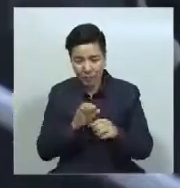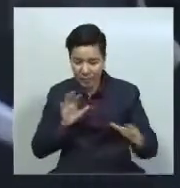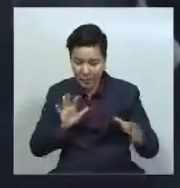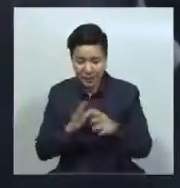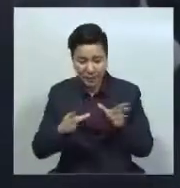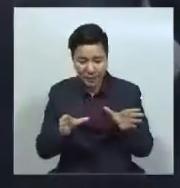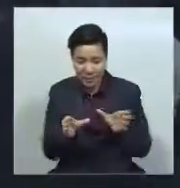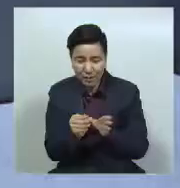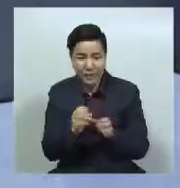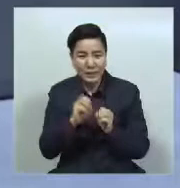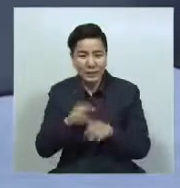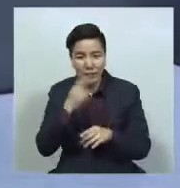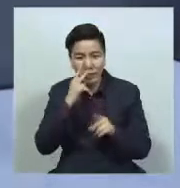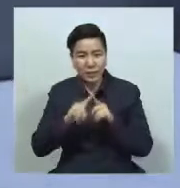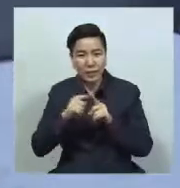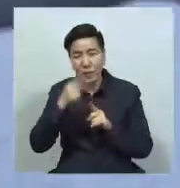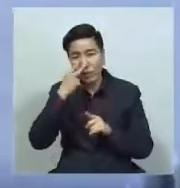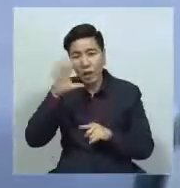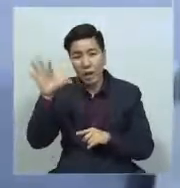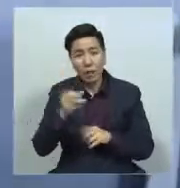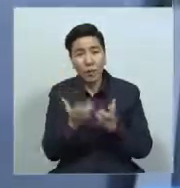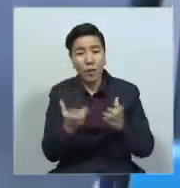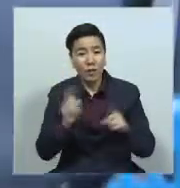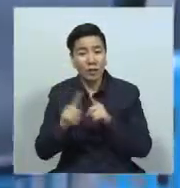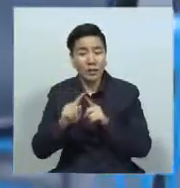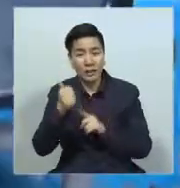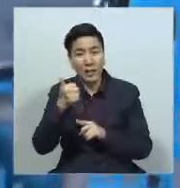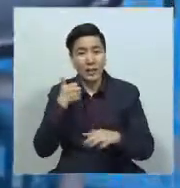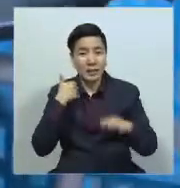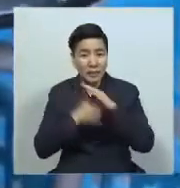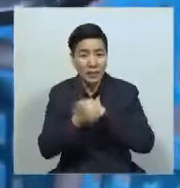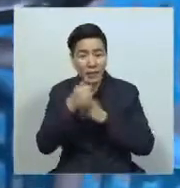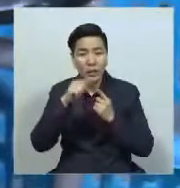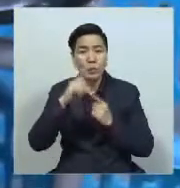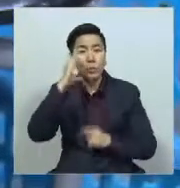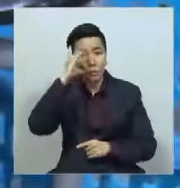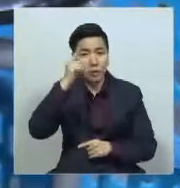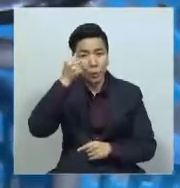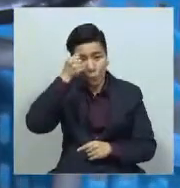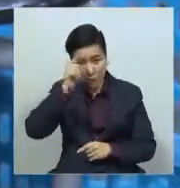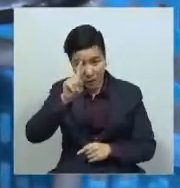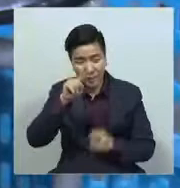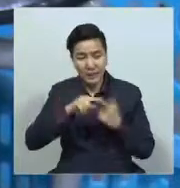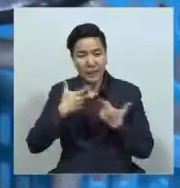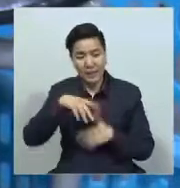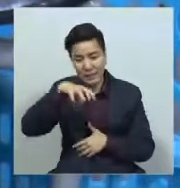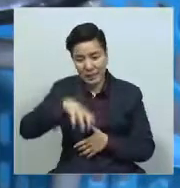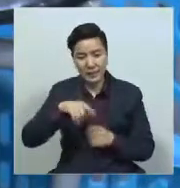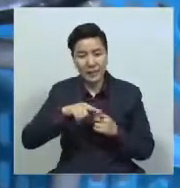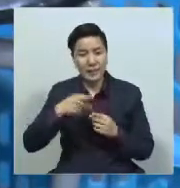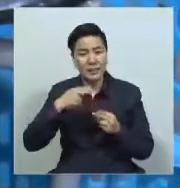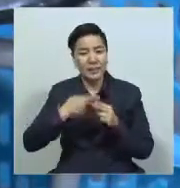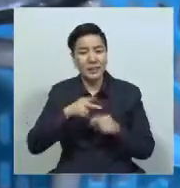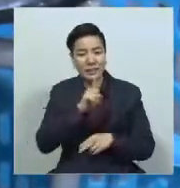ดแปลงใครที่สนใจจะไปดูสิ่งประดิษฐ์นวัตกรรมเหล่านี้ไปกันได้มีพรุ่งนี้อีก1วันนะคะที่บริเวณอี